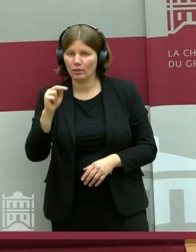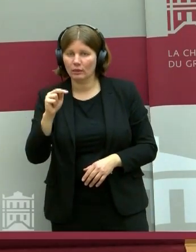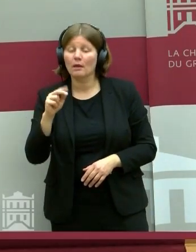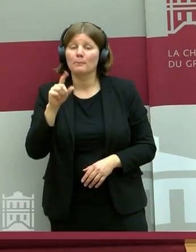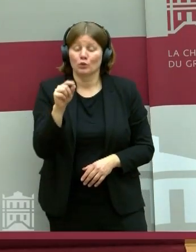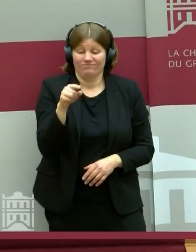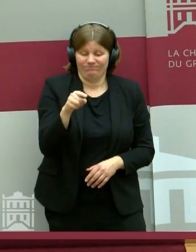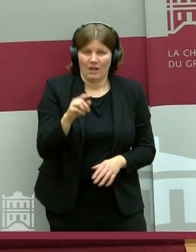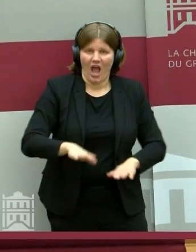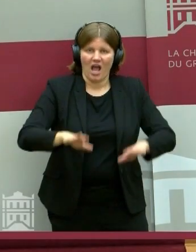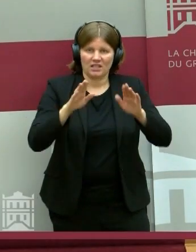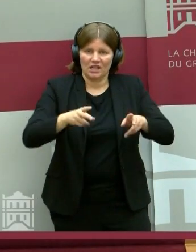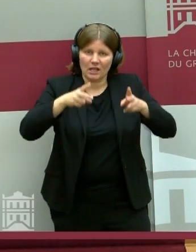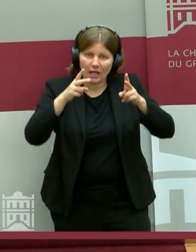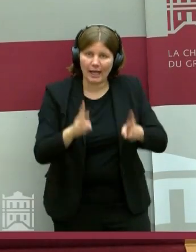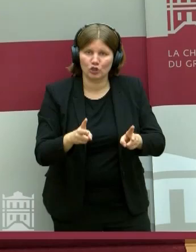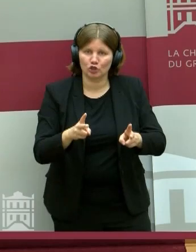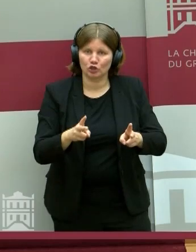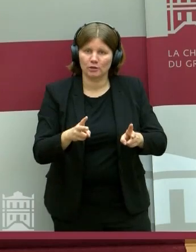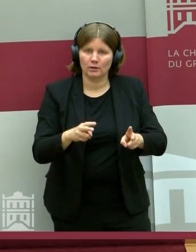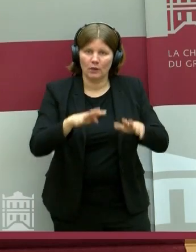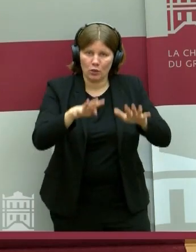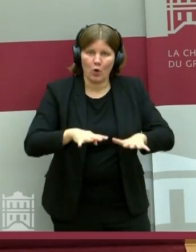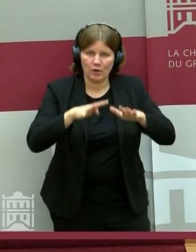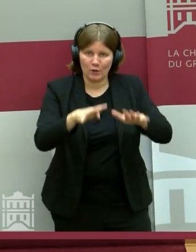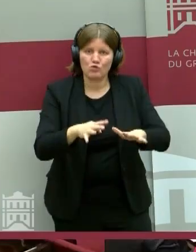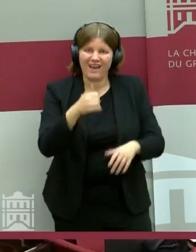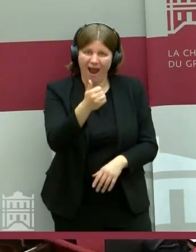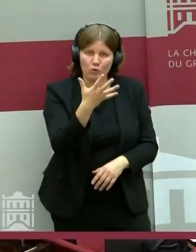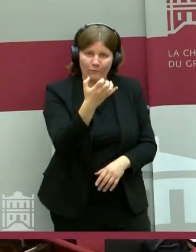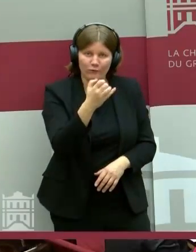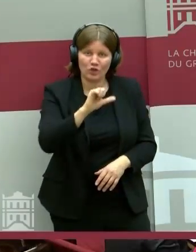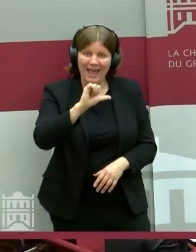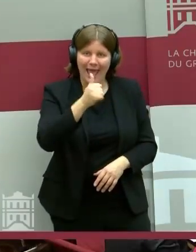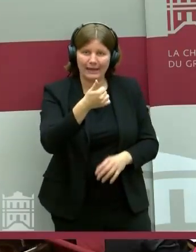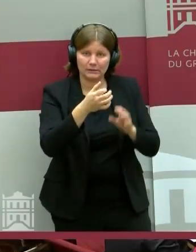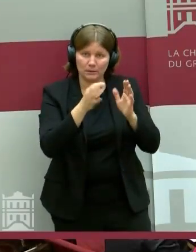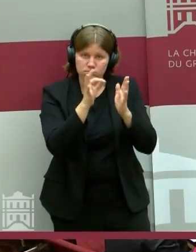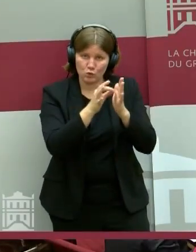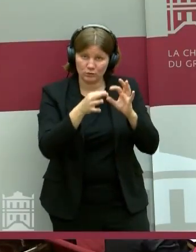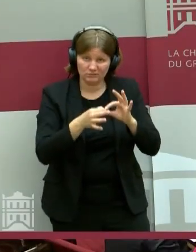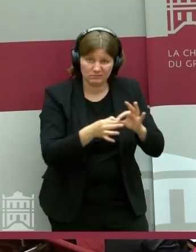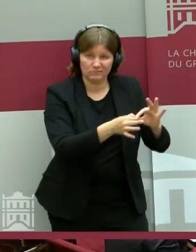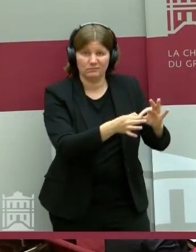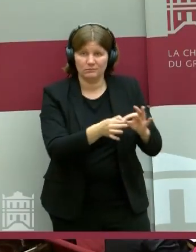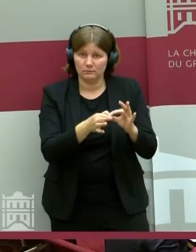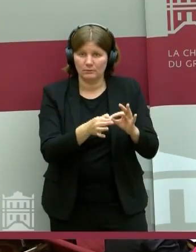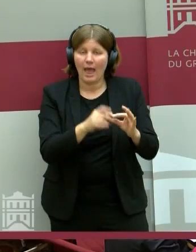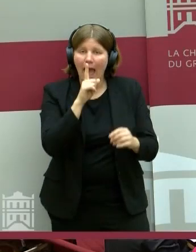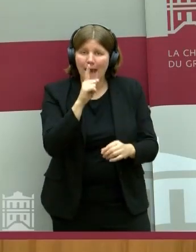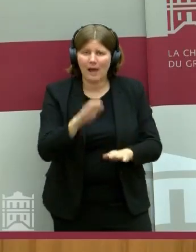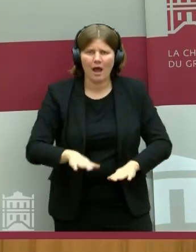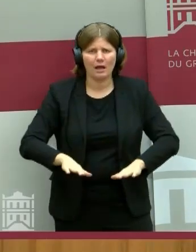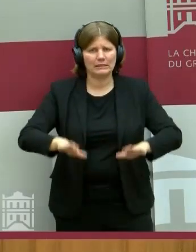von 1951 primordial. Das ist das Erste, die erste Referenz. Da gibt es noch andere Rechtsinstrumente, die ich gucken kann. Mit dem Sinn vom